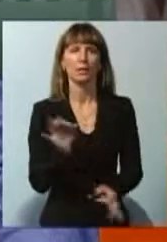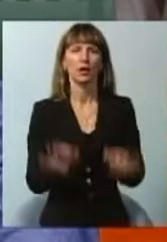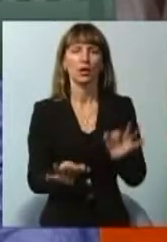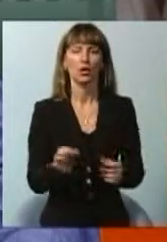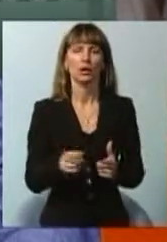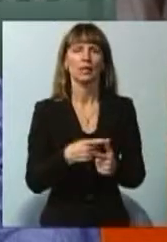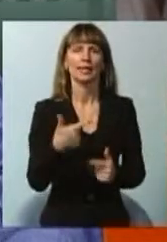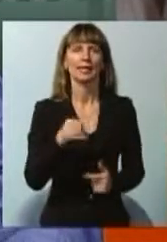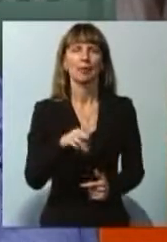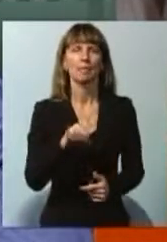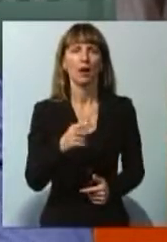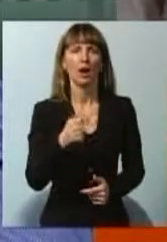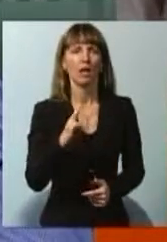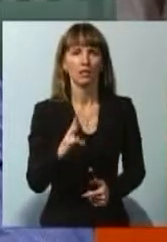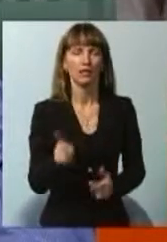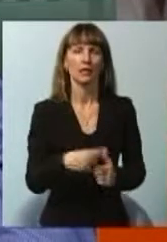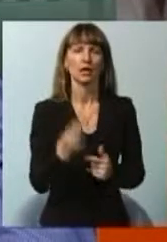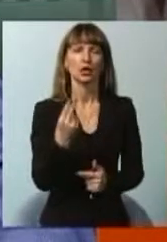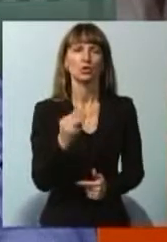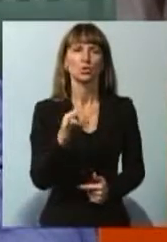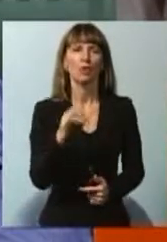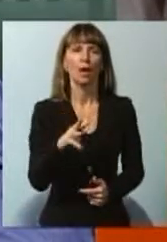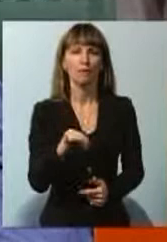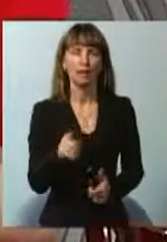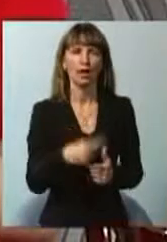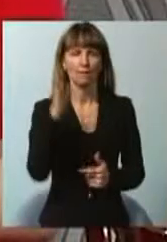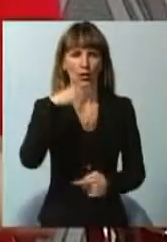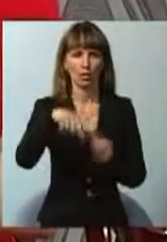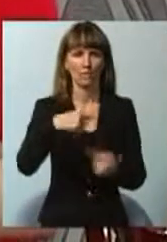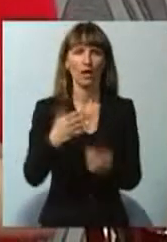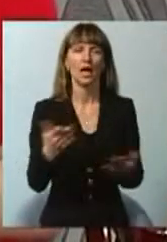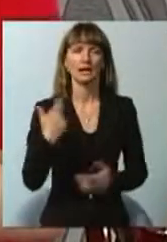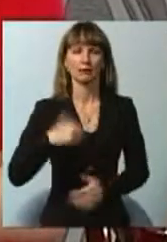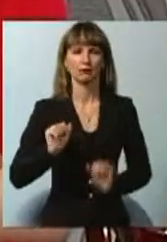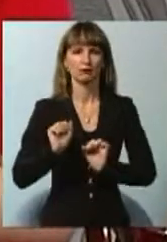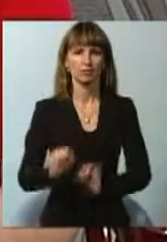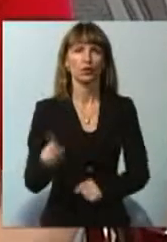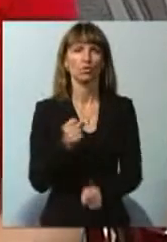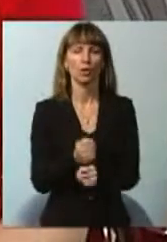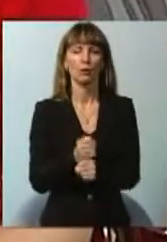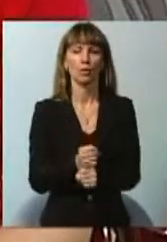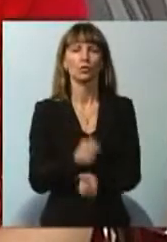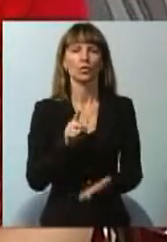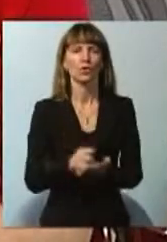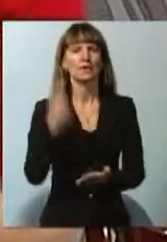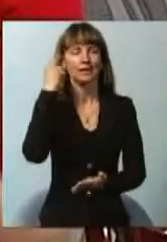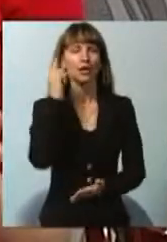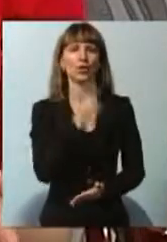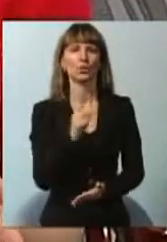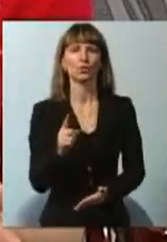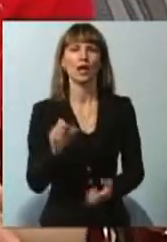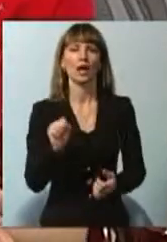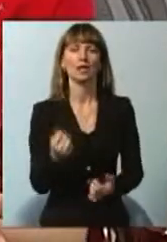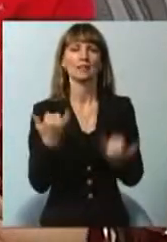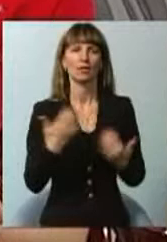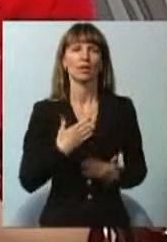чи гіперган, чи цунамі, чи водоверт. Так, як себе вберегти та що робити, мусить знати кожен. Ну а